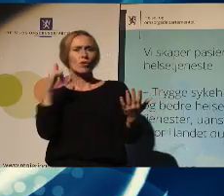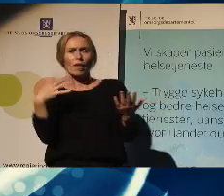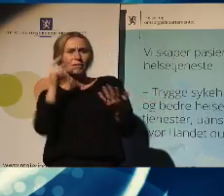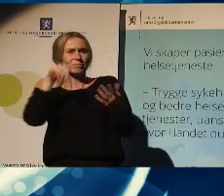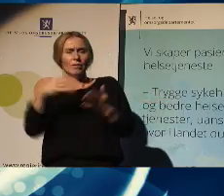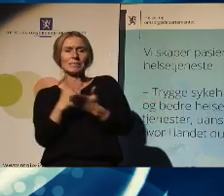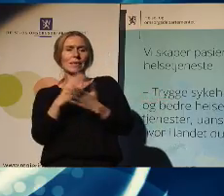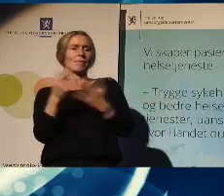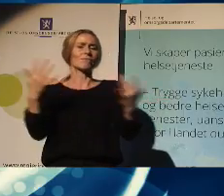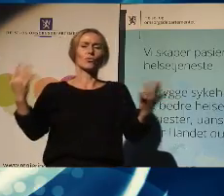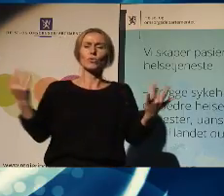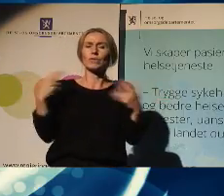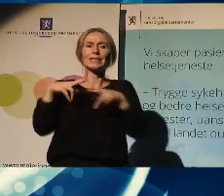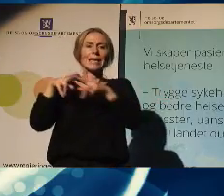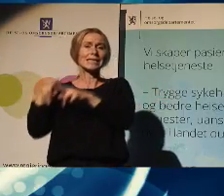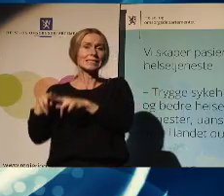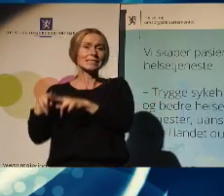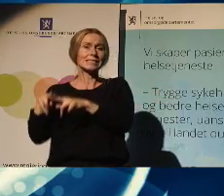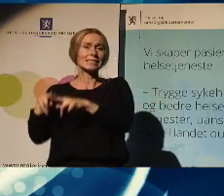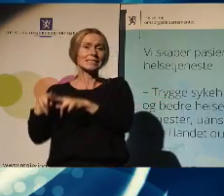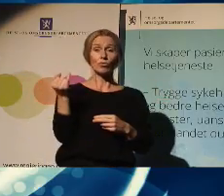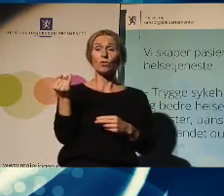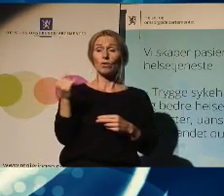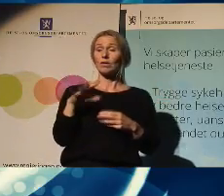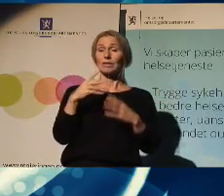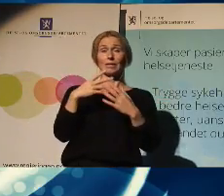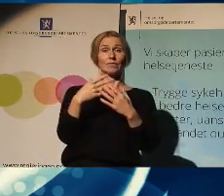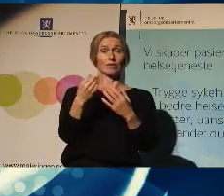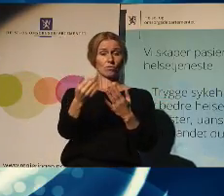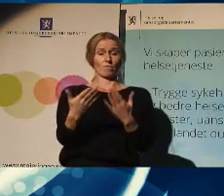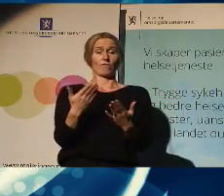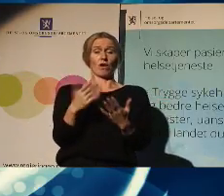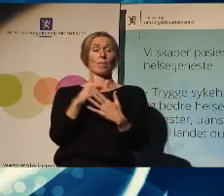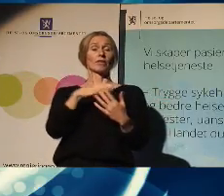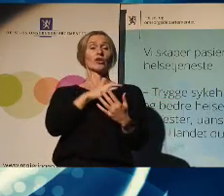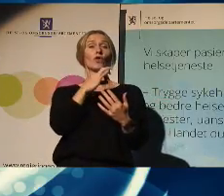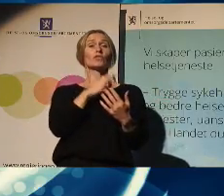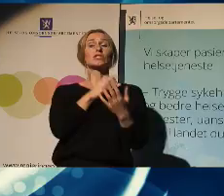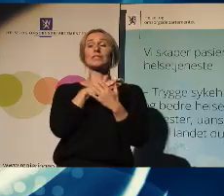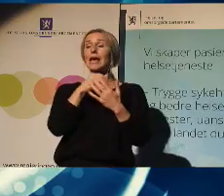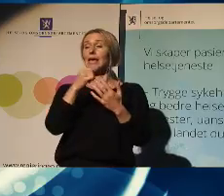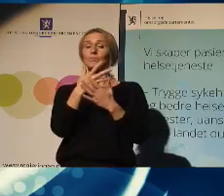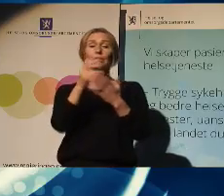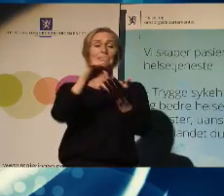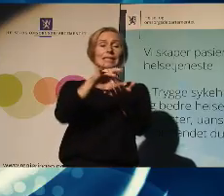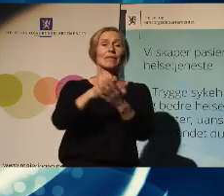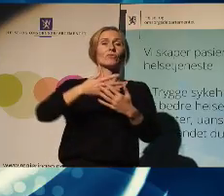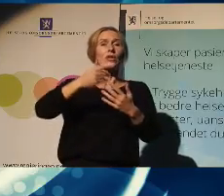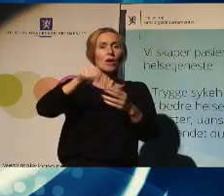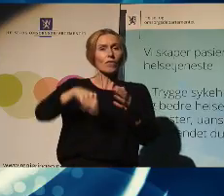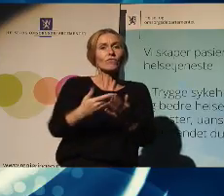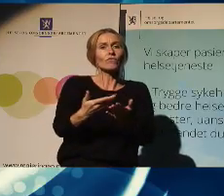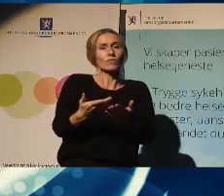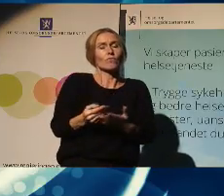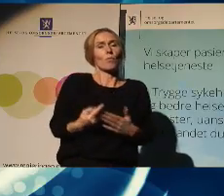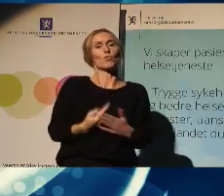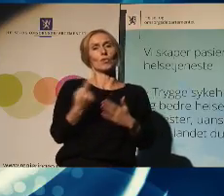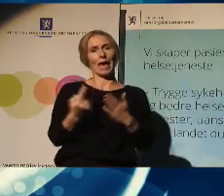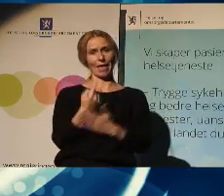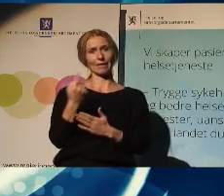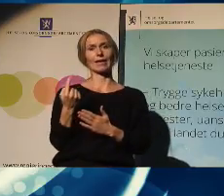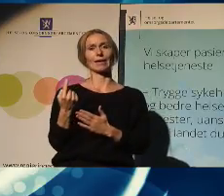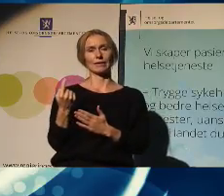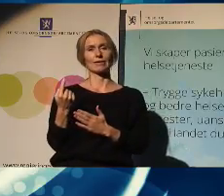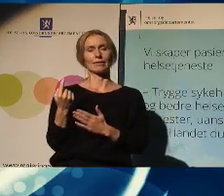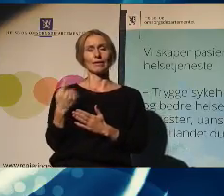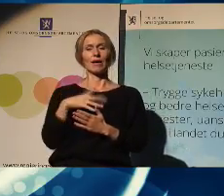hen? Jo, det viser seg jo at de ønsker seg dit hvor det muligheter. Og derfor så det